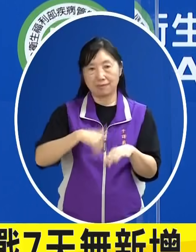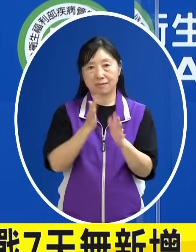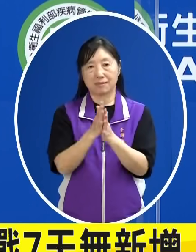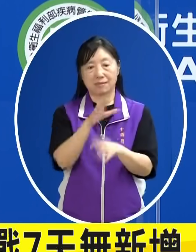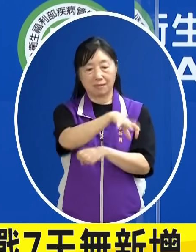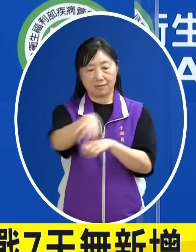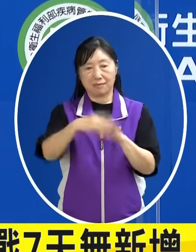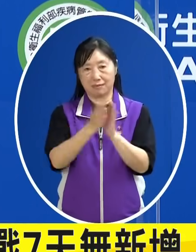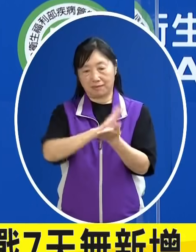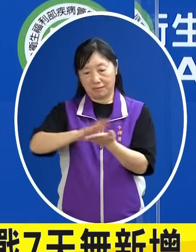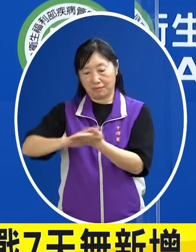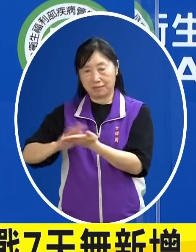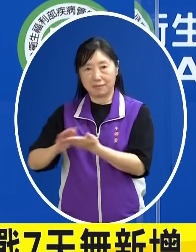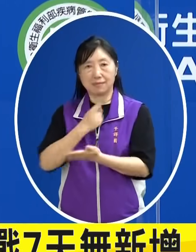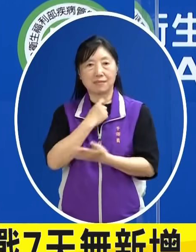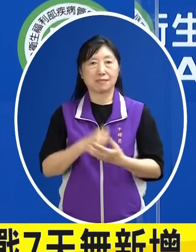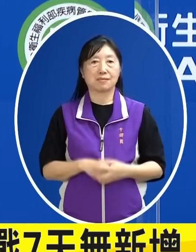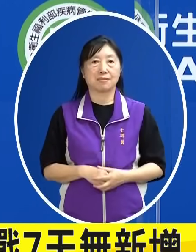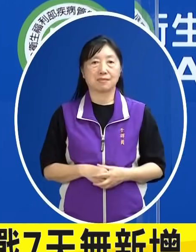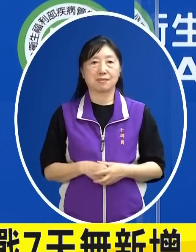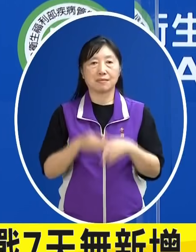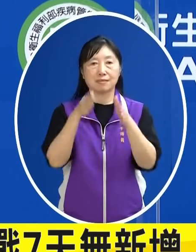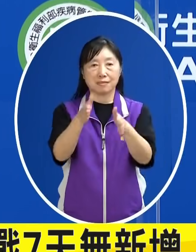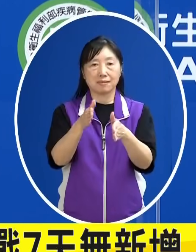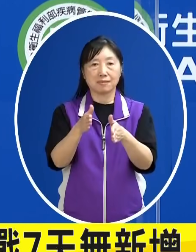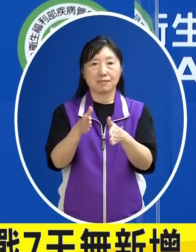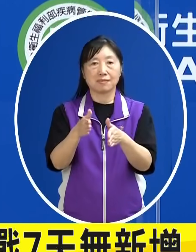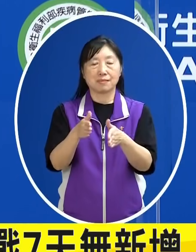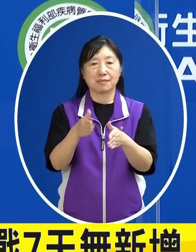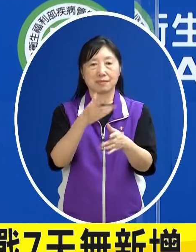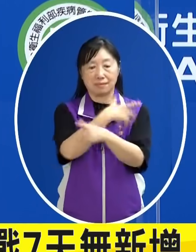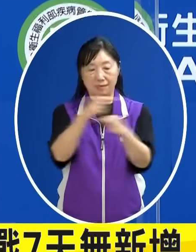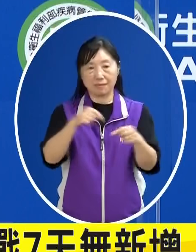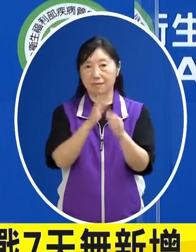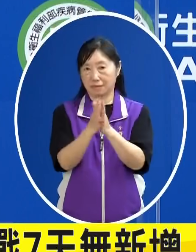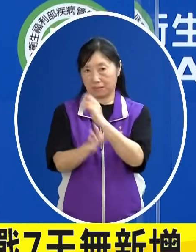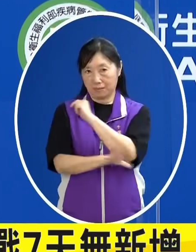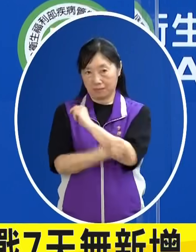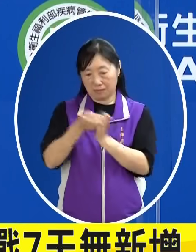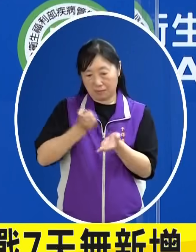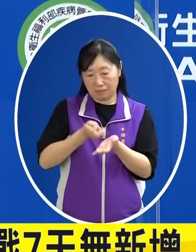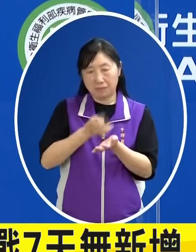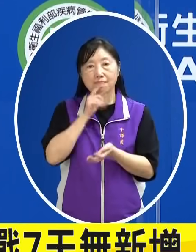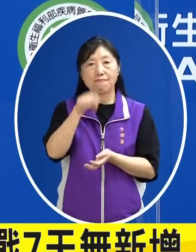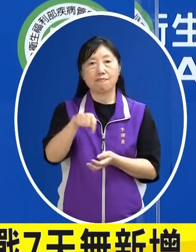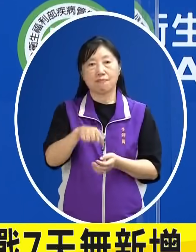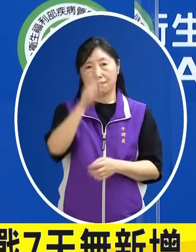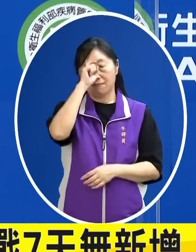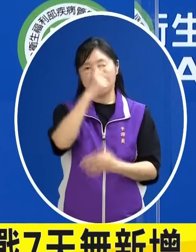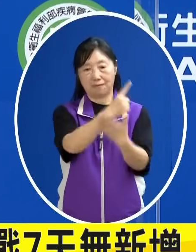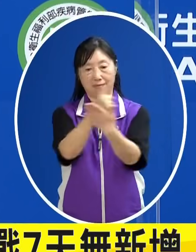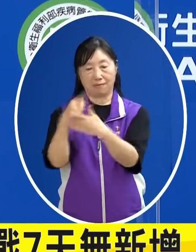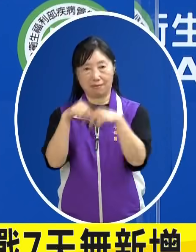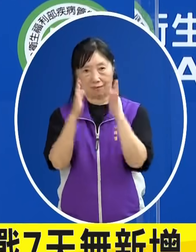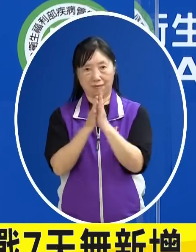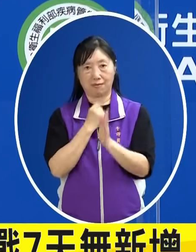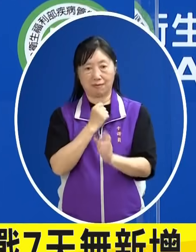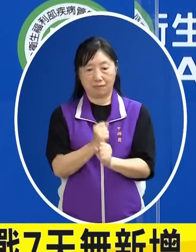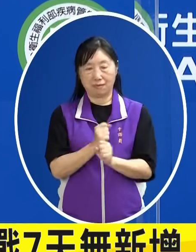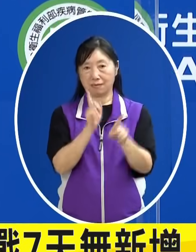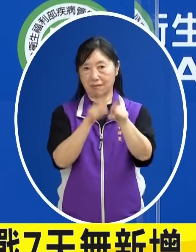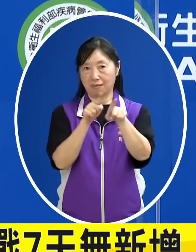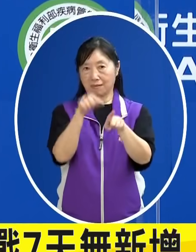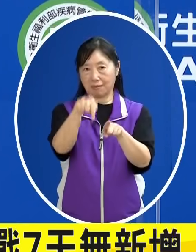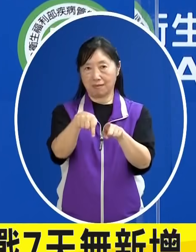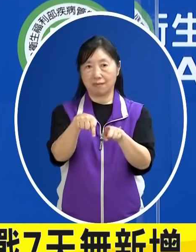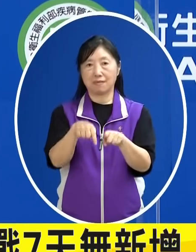消，哈，这是我们对好所有的一个基本的要求，哈，希望大家一起来做到，让我们的